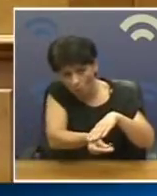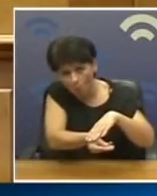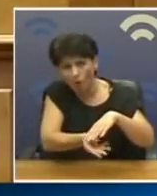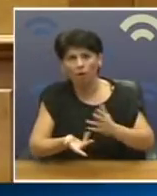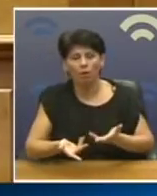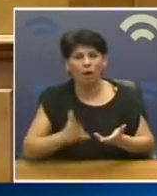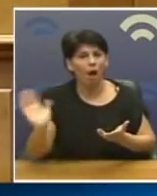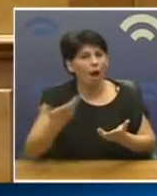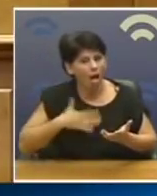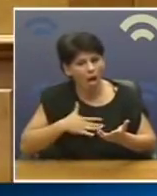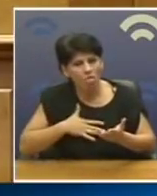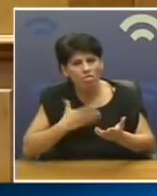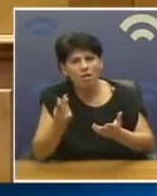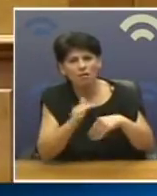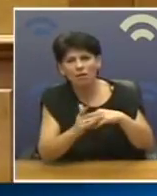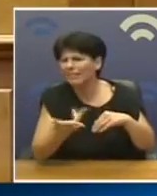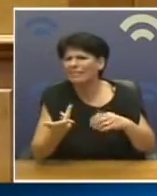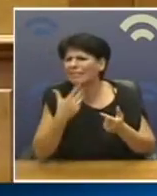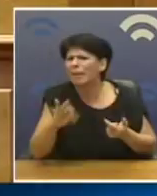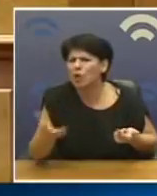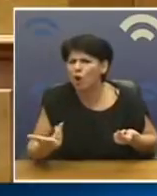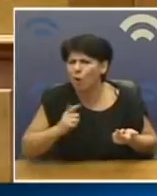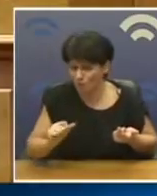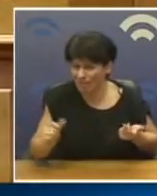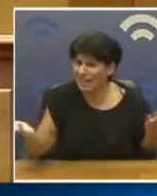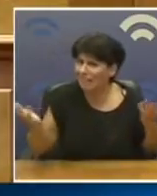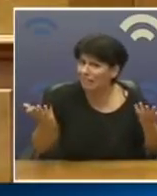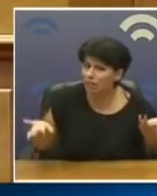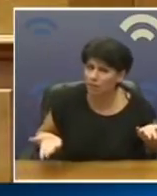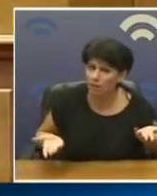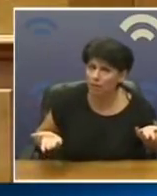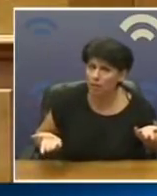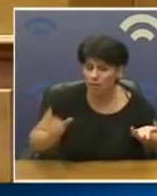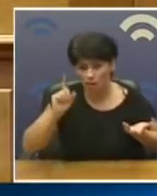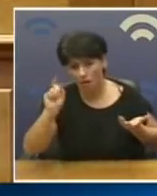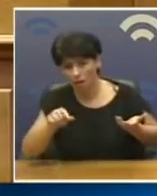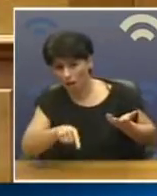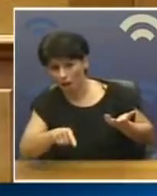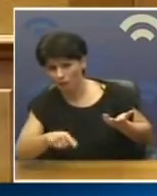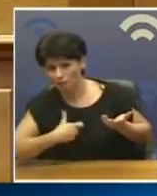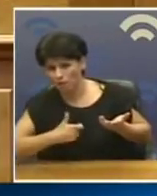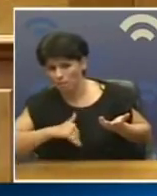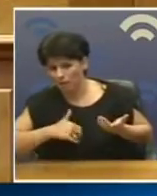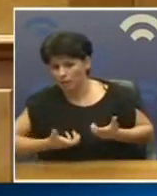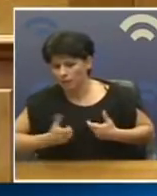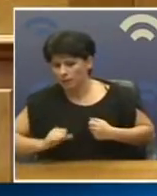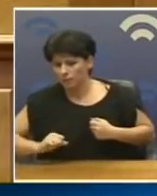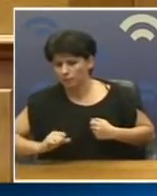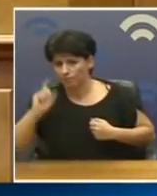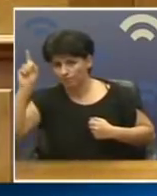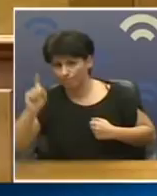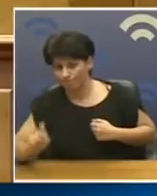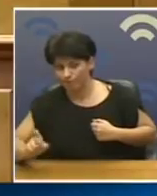λόγο? Έχετε κάτι να φοβηθείτε? Μήπως αυτό που σας καίει είναι ενδεχόμενες ποινικές